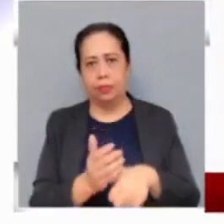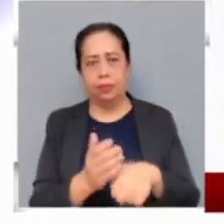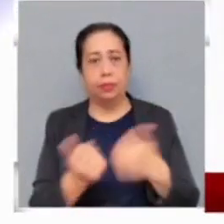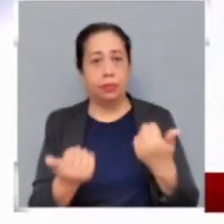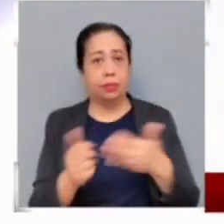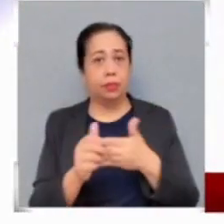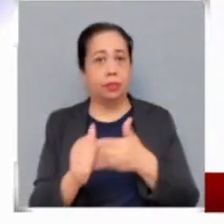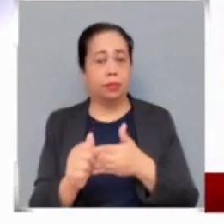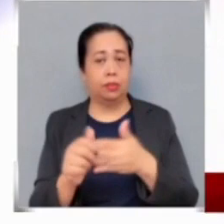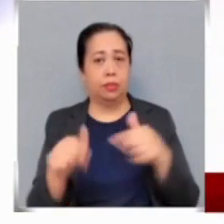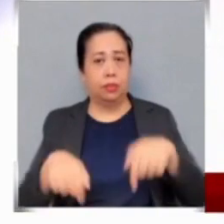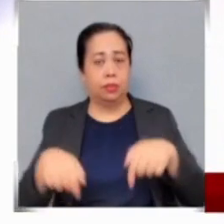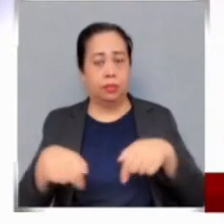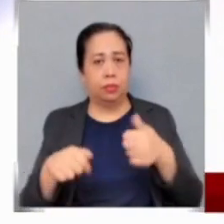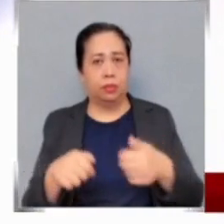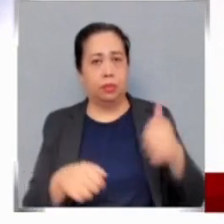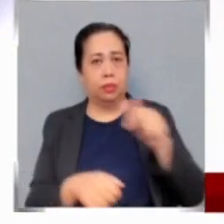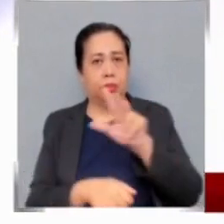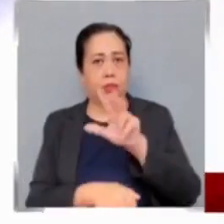dito with